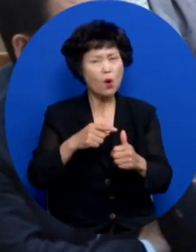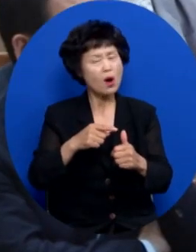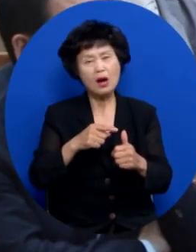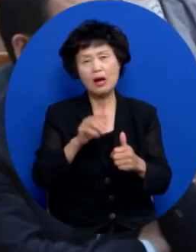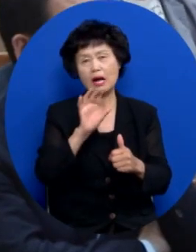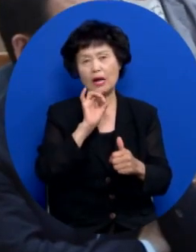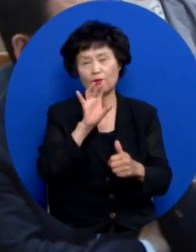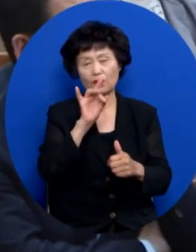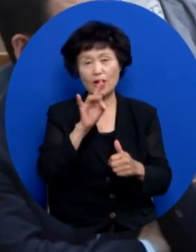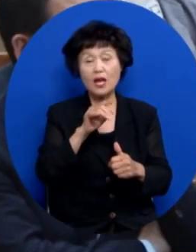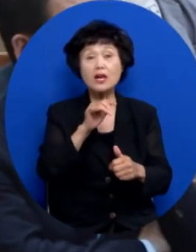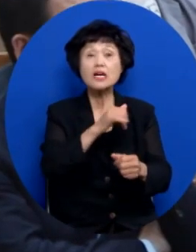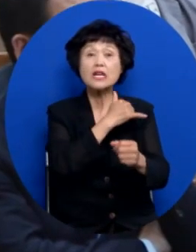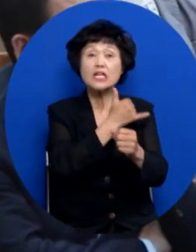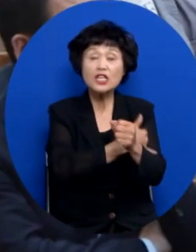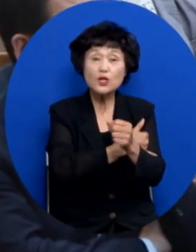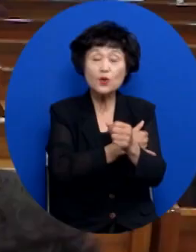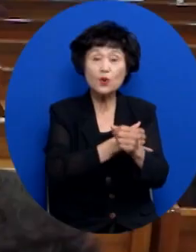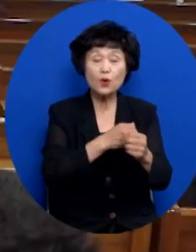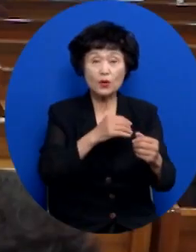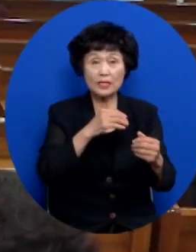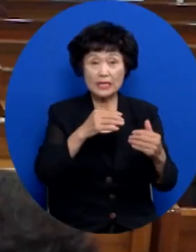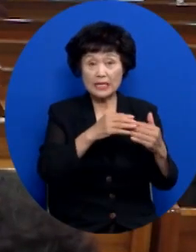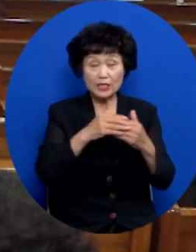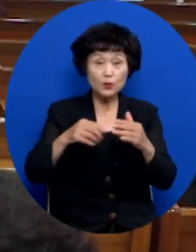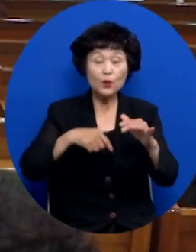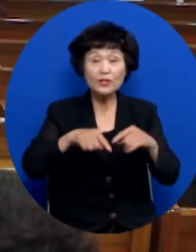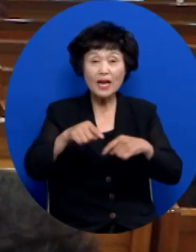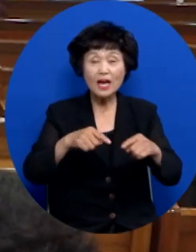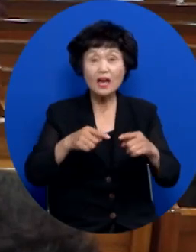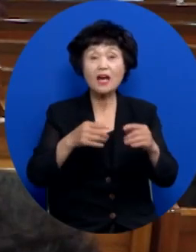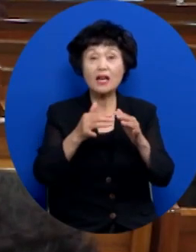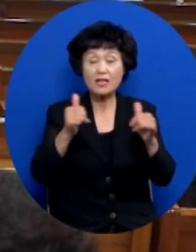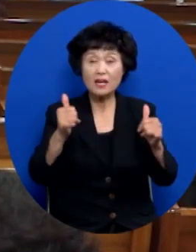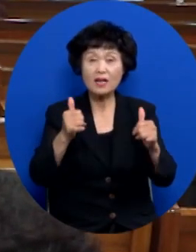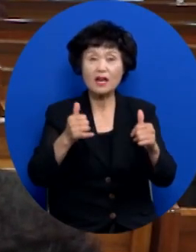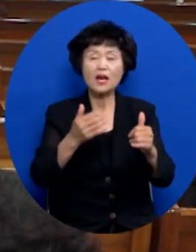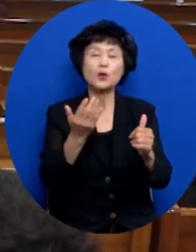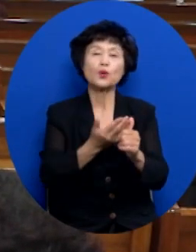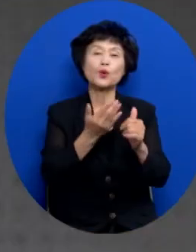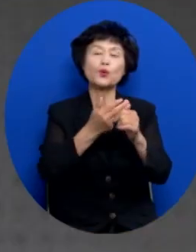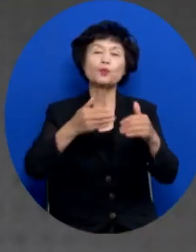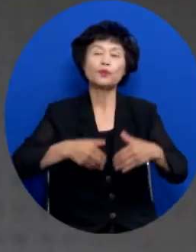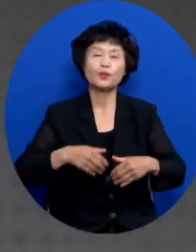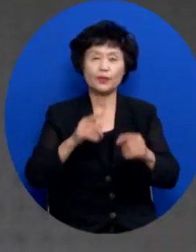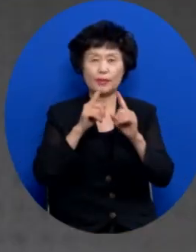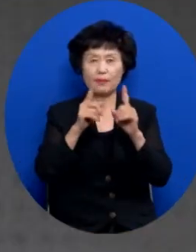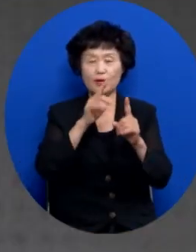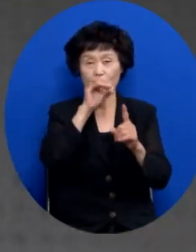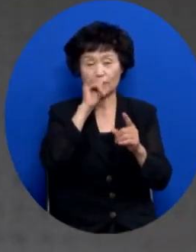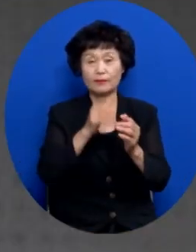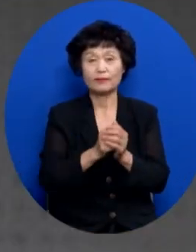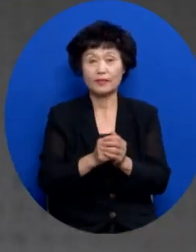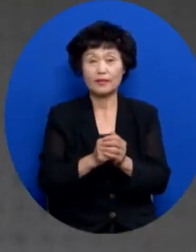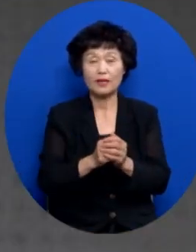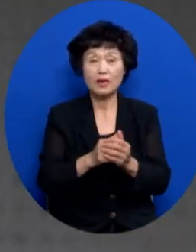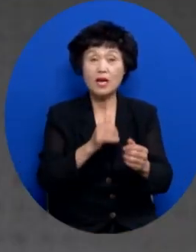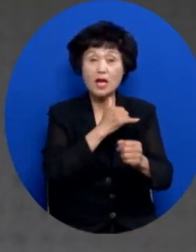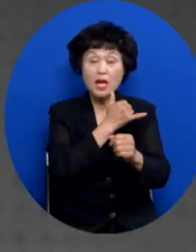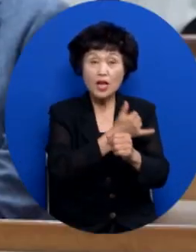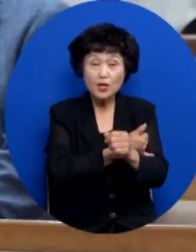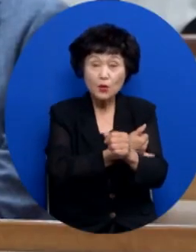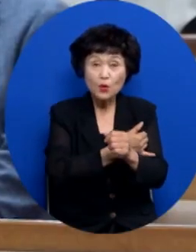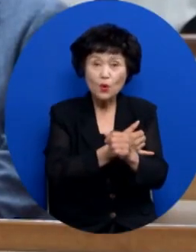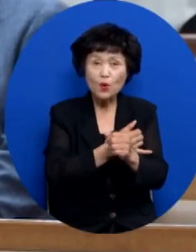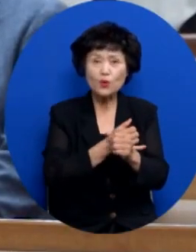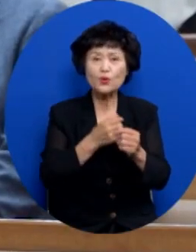교육을 위한 인권지도사의 필요성을 강조했습니다. 이어 참석자들은 다음 세대와 바른 인권 교육을 위해 함께